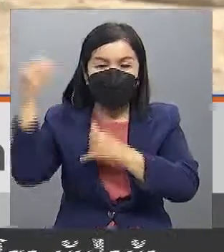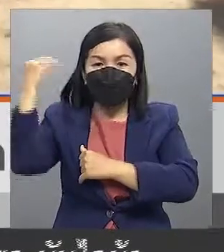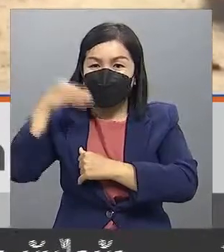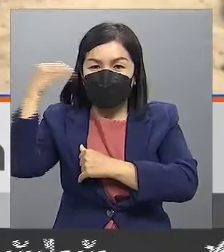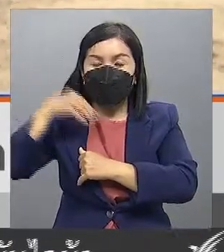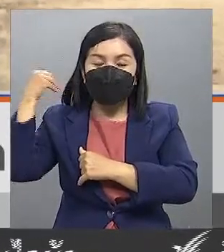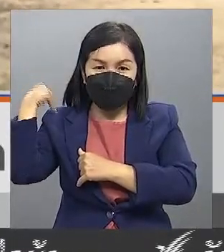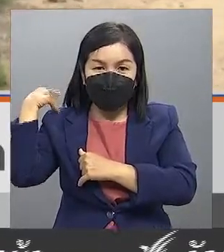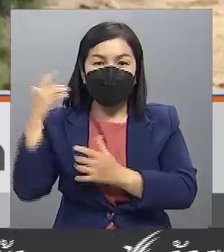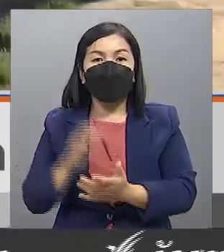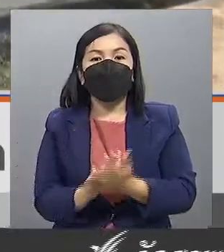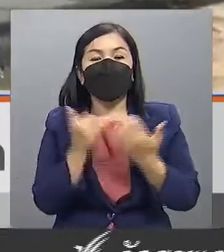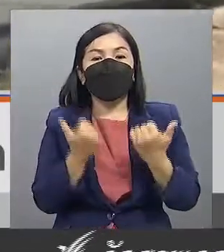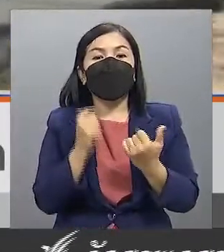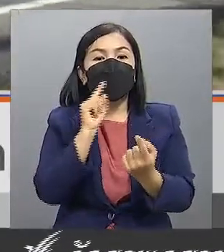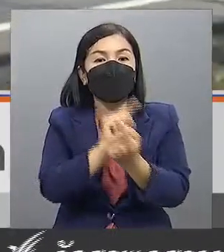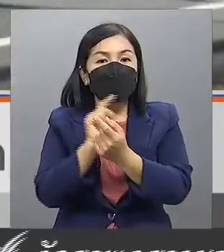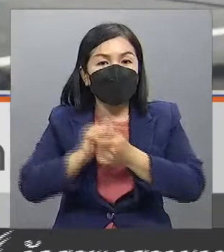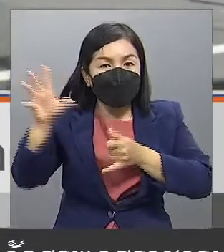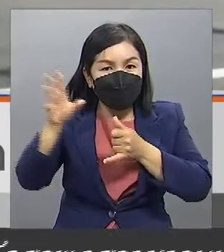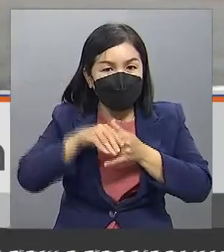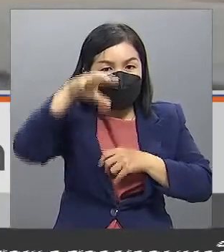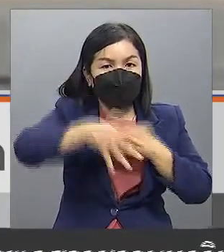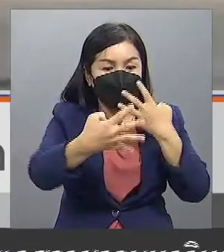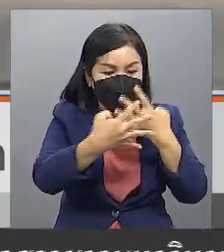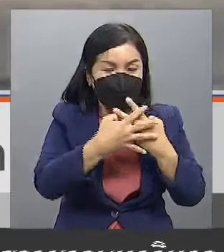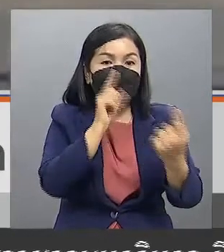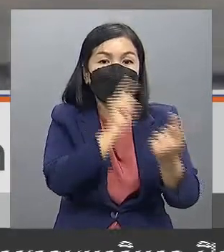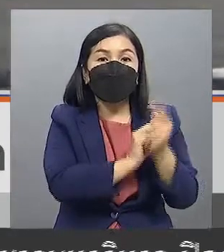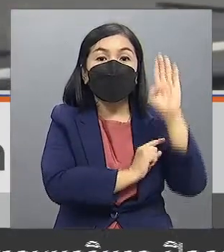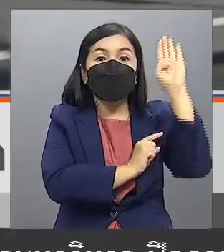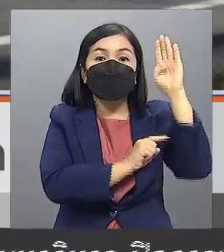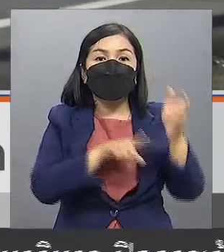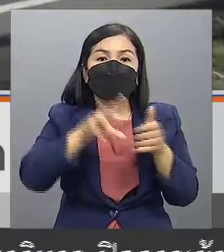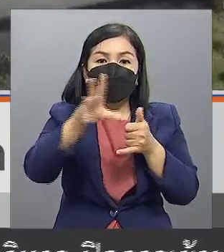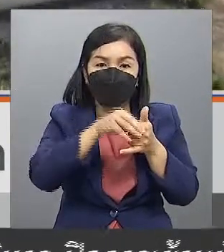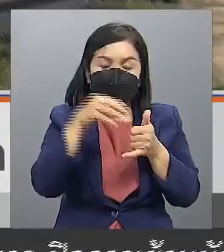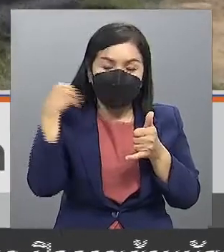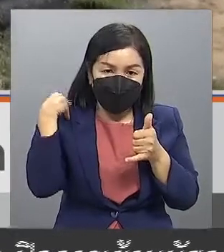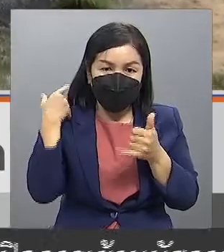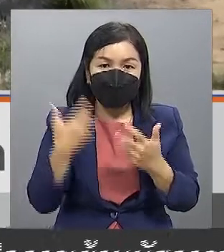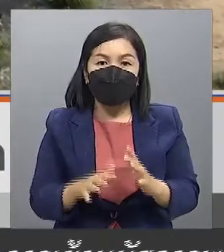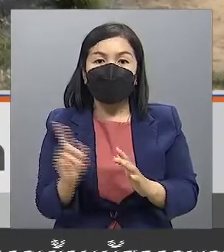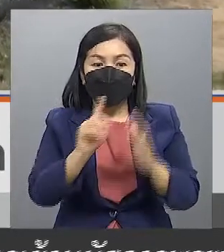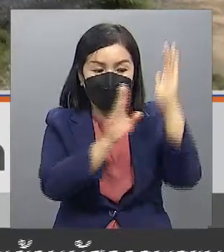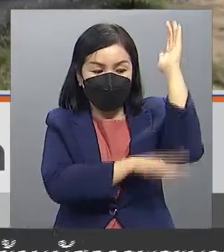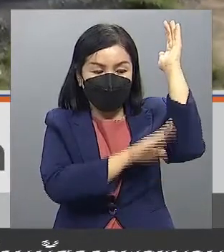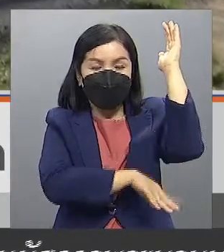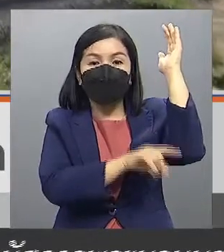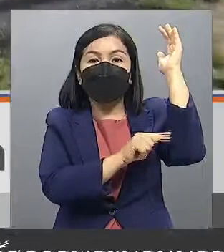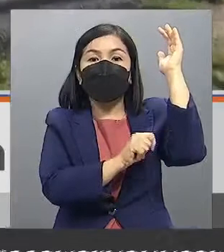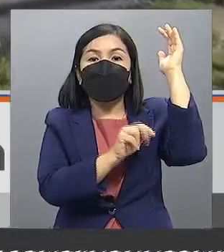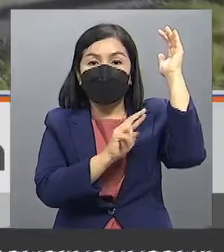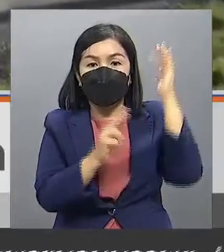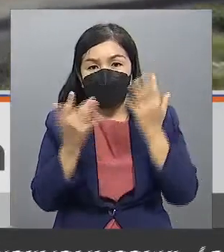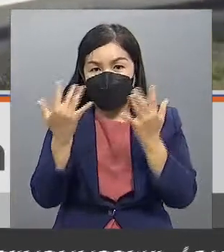าสุดพบการแพร่ระบาดในเรือนจำและโรงงานด้วยส่วนที่จังหวัดตรังก็ยังรอผลการตรวจหาเชื้อเชิงรุก